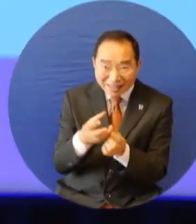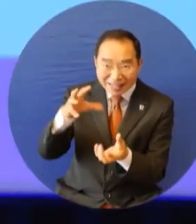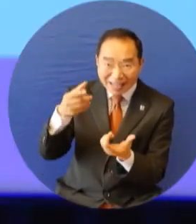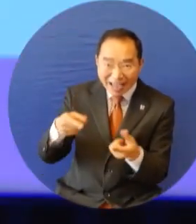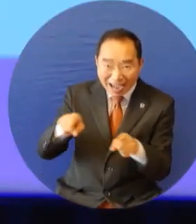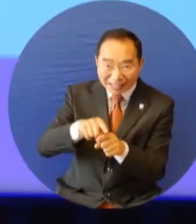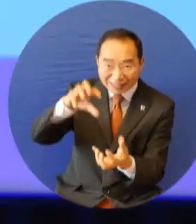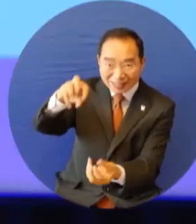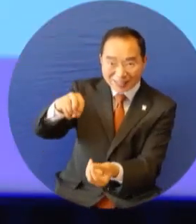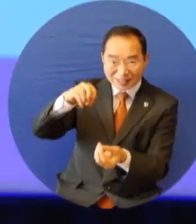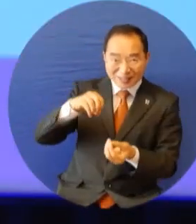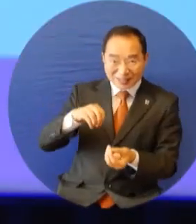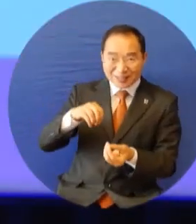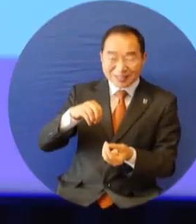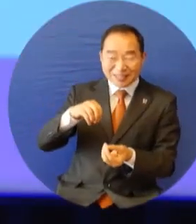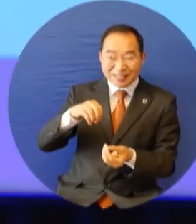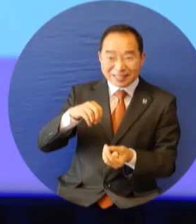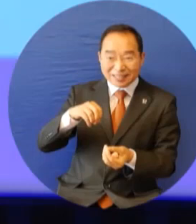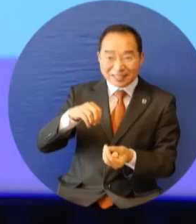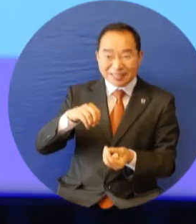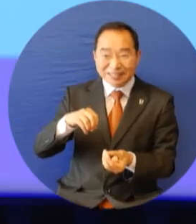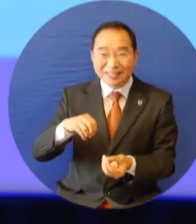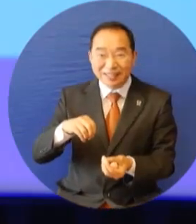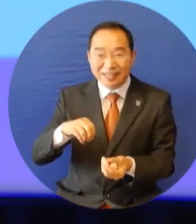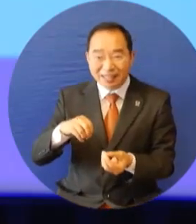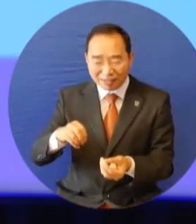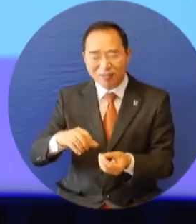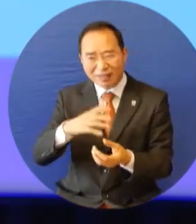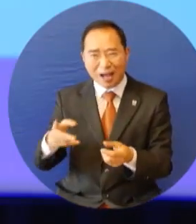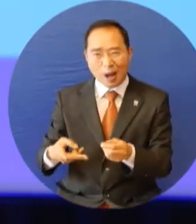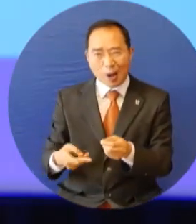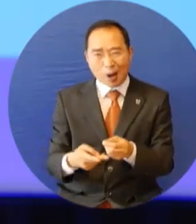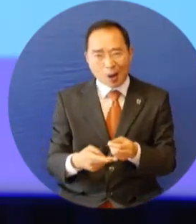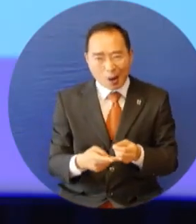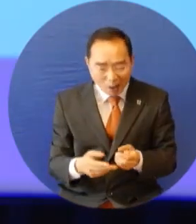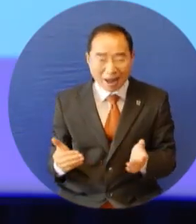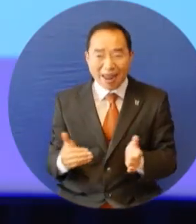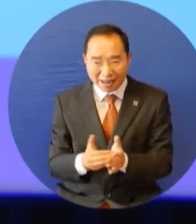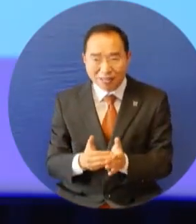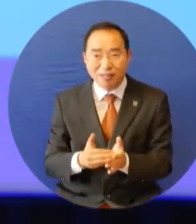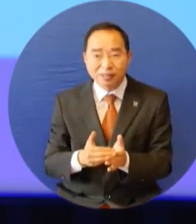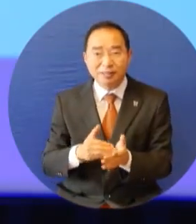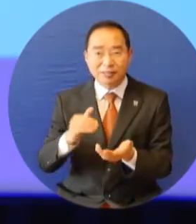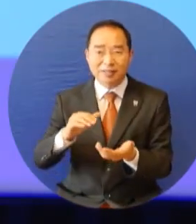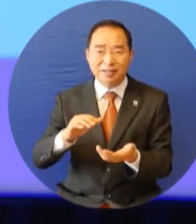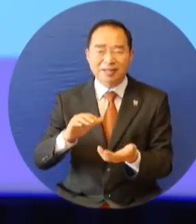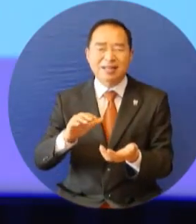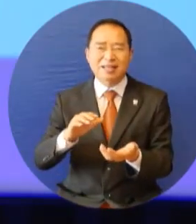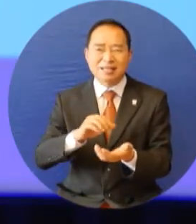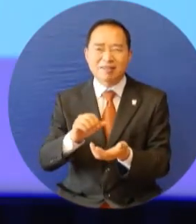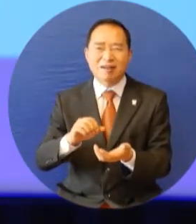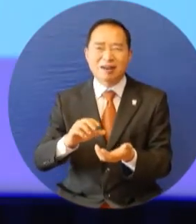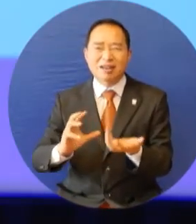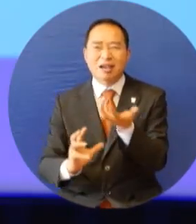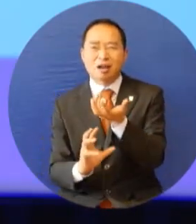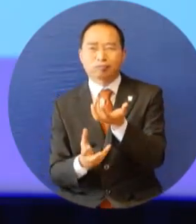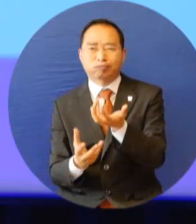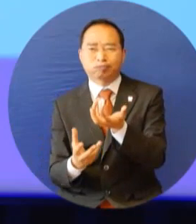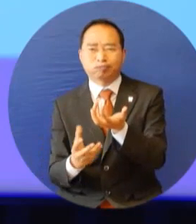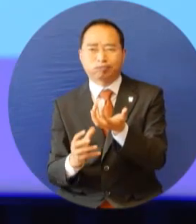이 씨앗 이 같이 채취를 해가지고 좀 억새도 괜찮아요. 억새도 다 잘라가지고